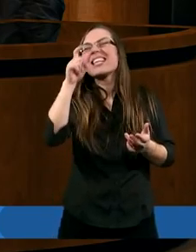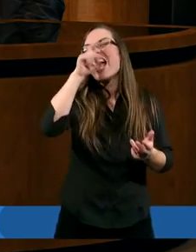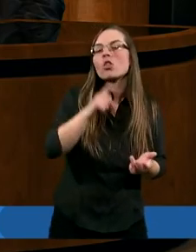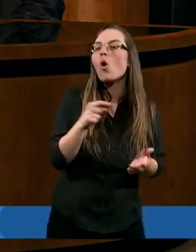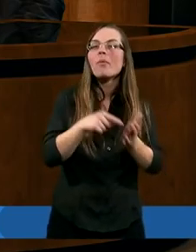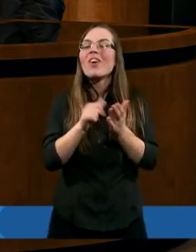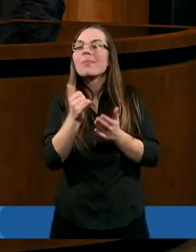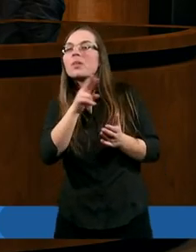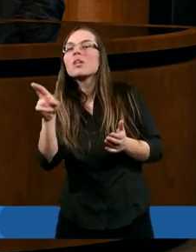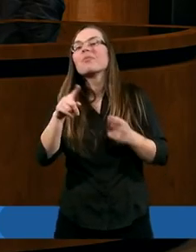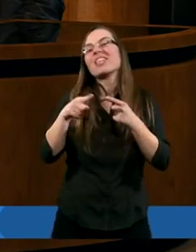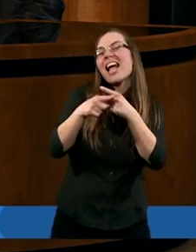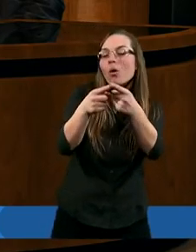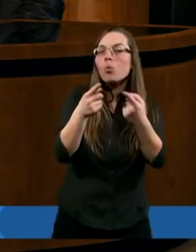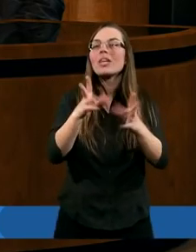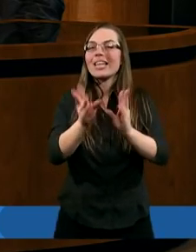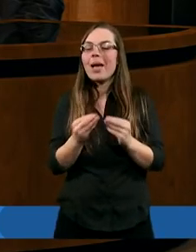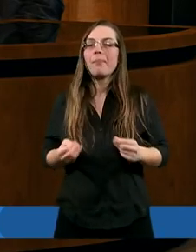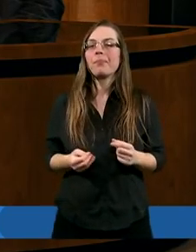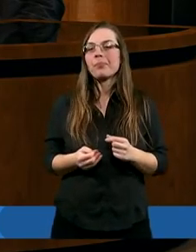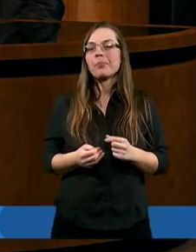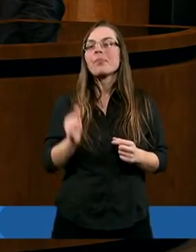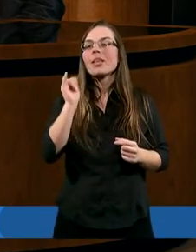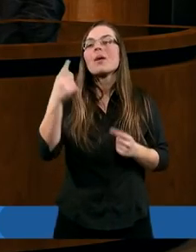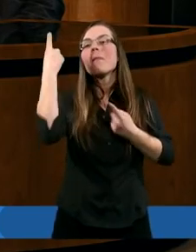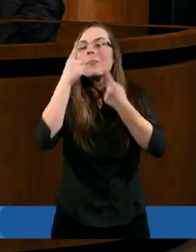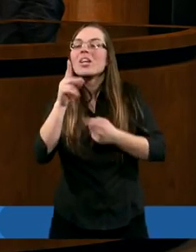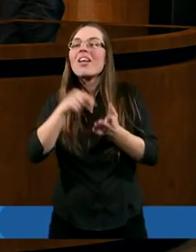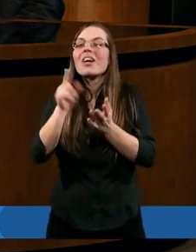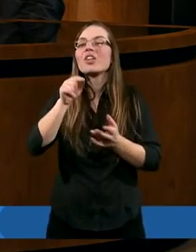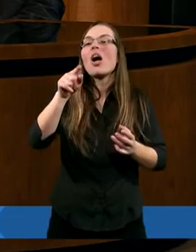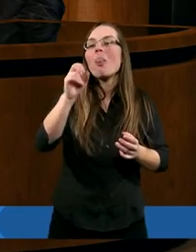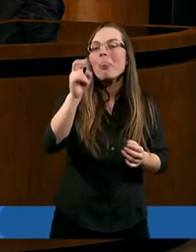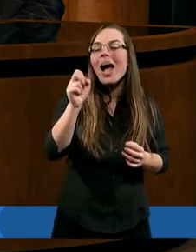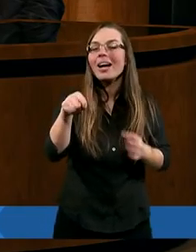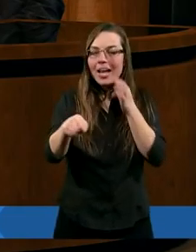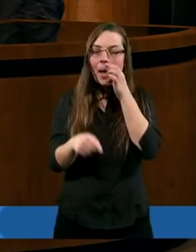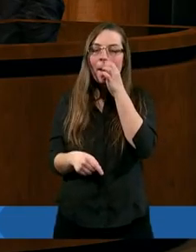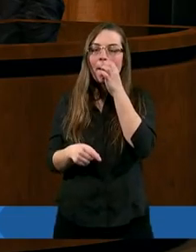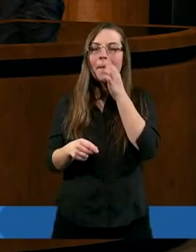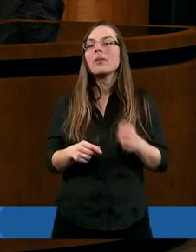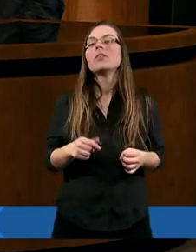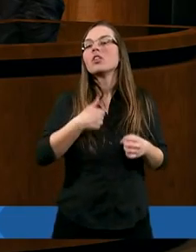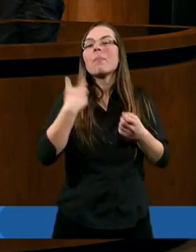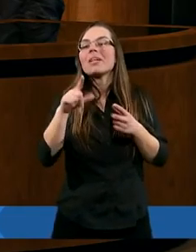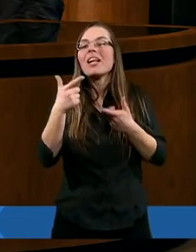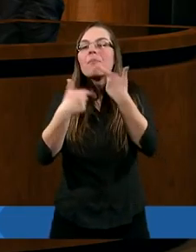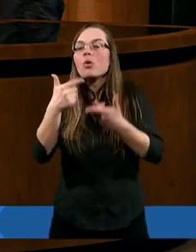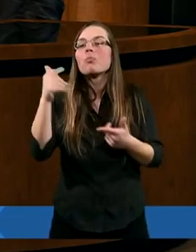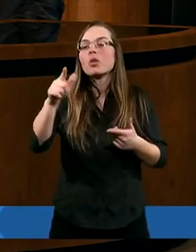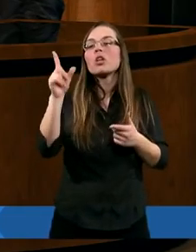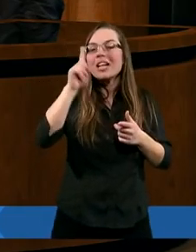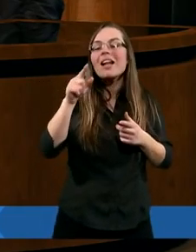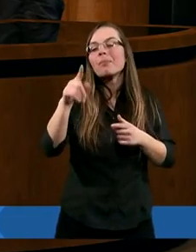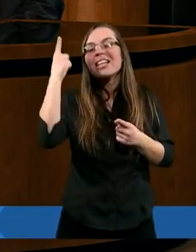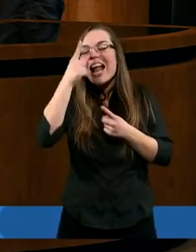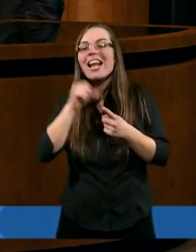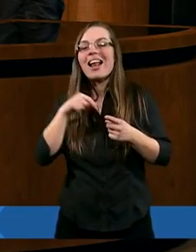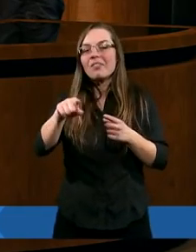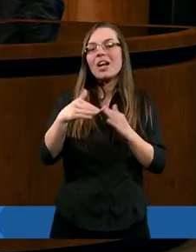niedobrym jakimś kierunkiem. I myślę, że takie stwierdzenie byłoby właśnie takim odbiciem takiego